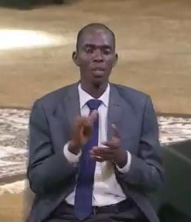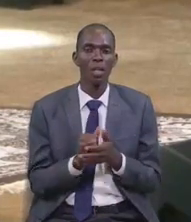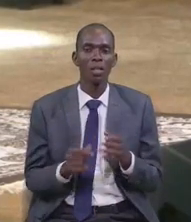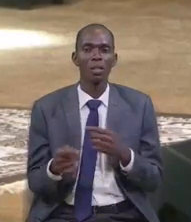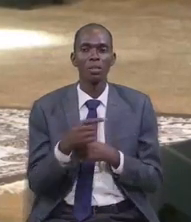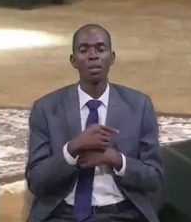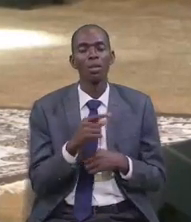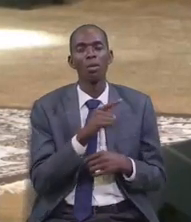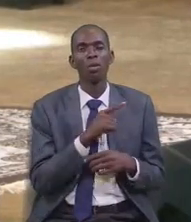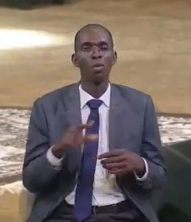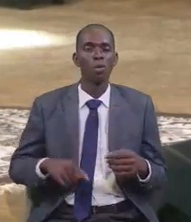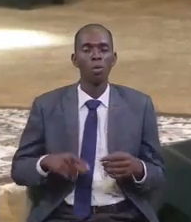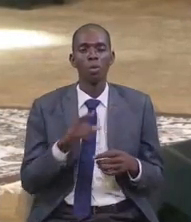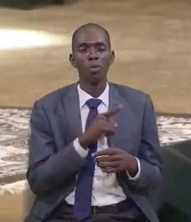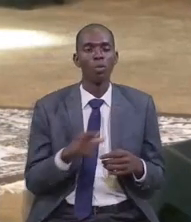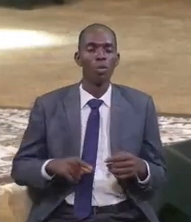Seigneur, Seigneur,